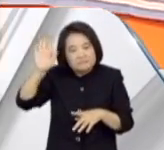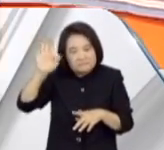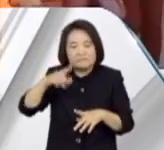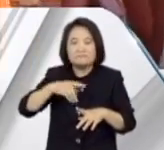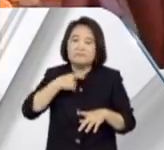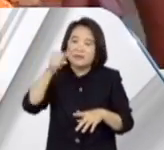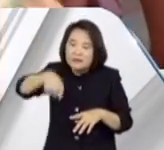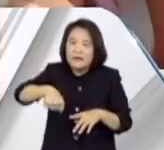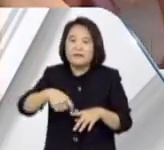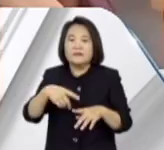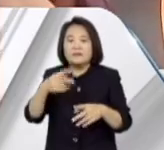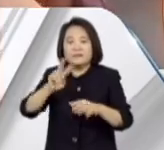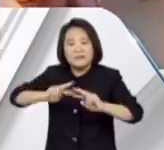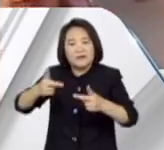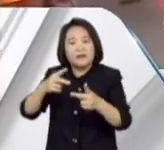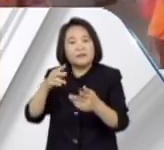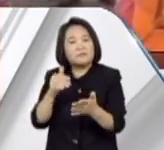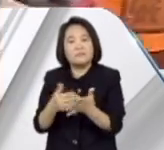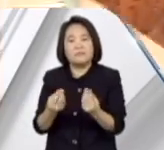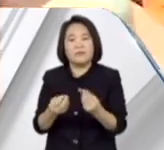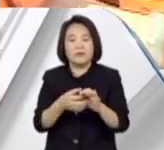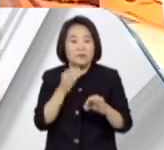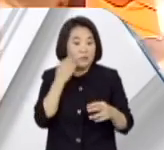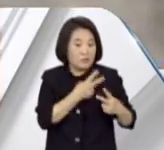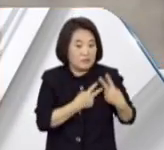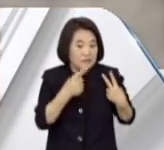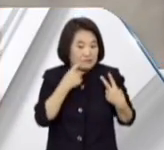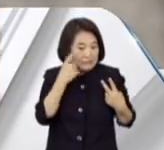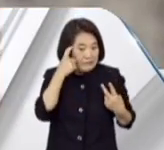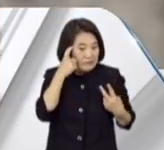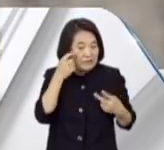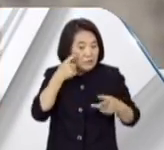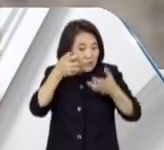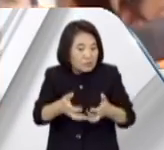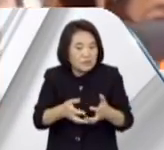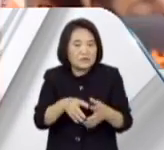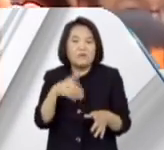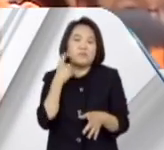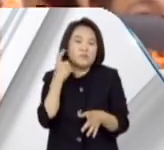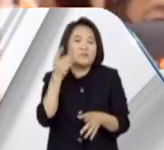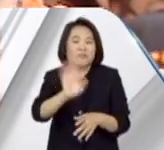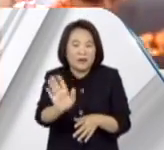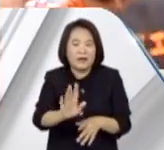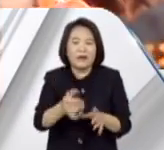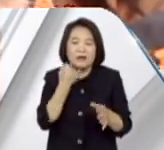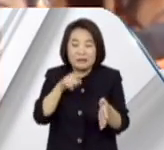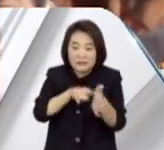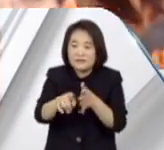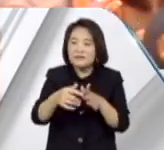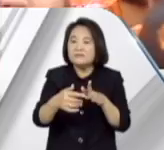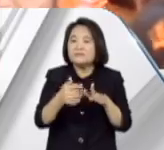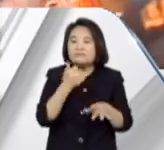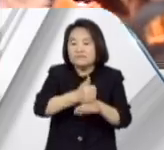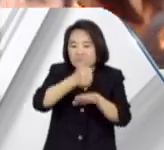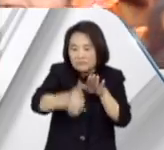多从来抗议，呼吁蔡英文提供向外重视民主，不是做一场假戏出。事实行下求职台